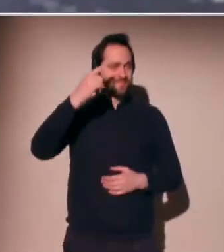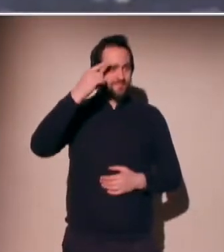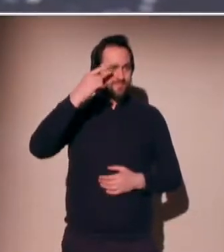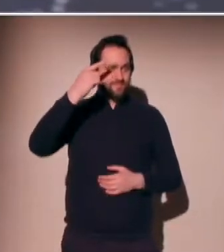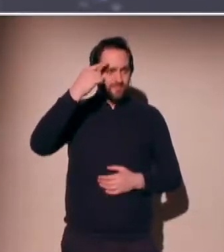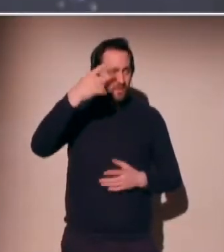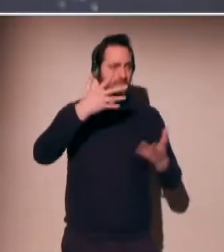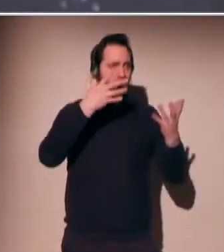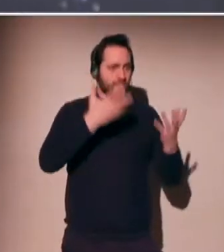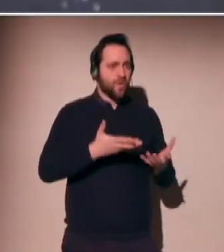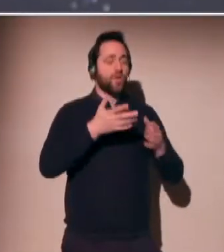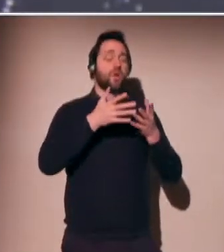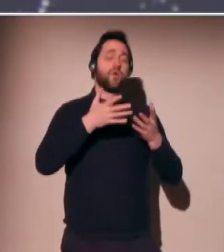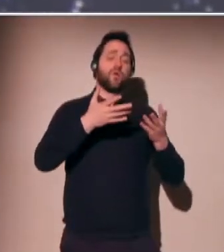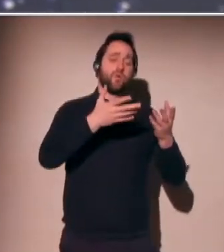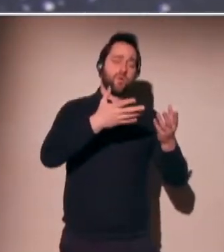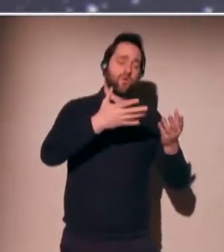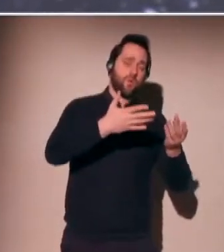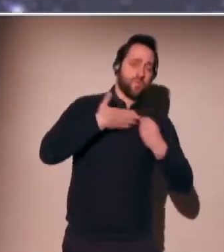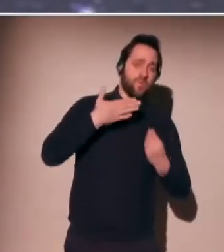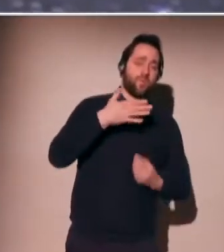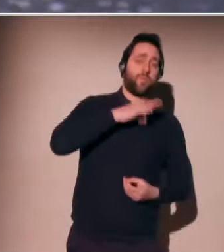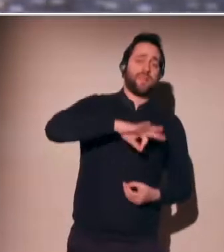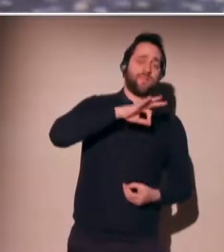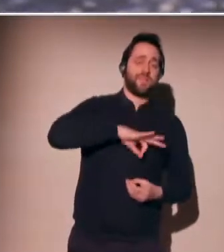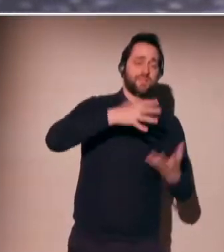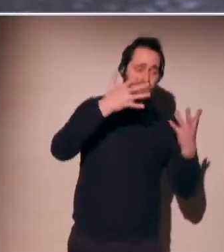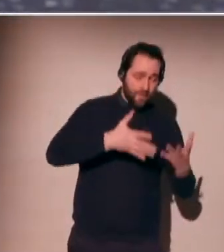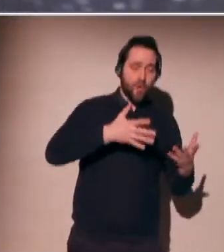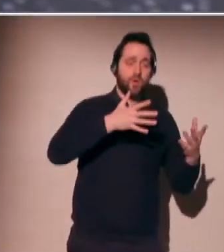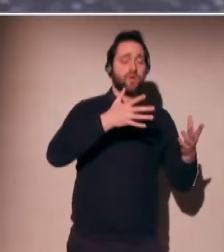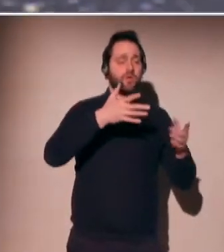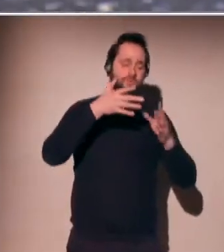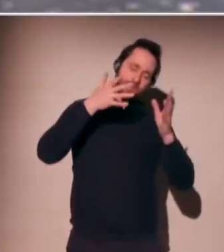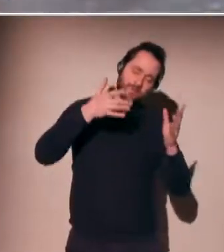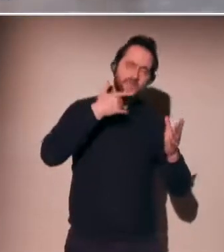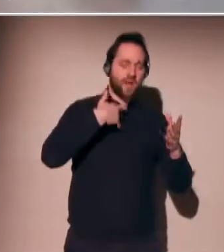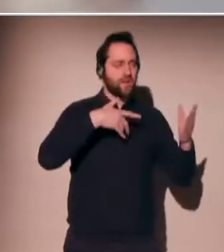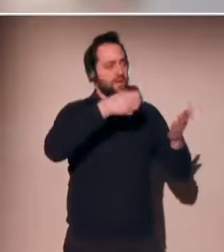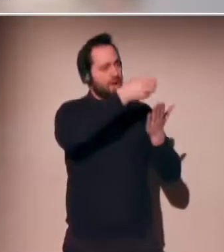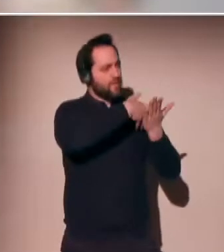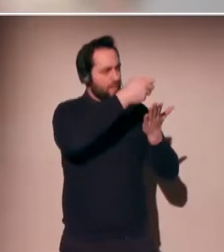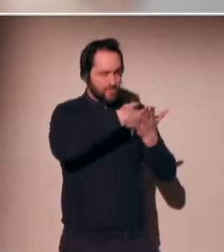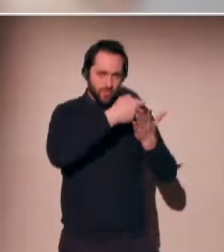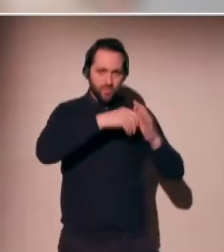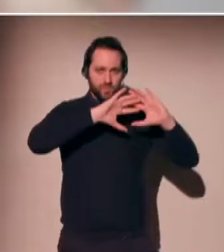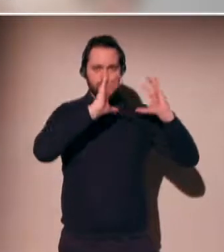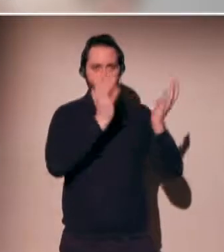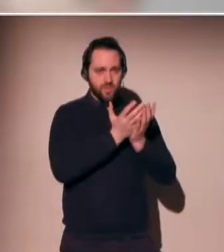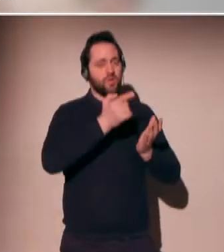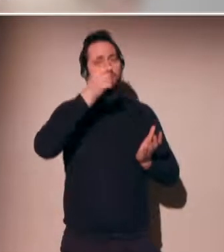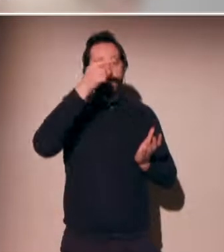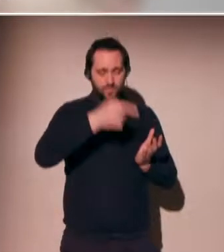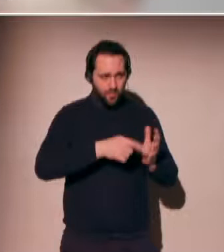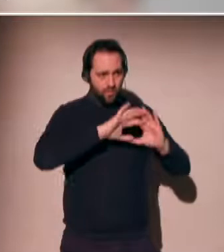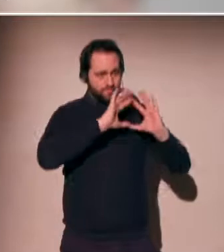pas la trajectoire de la vérité. C'est optimiser des informations mensongères, par exemple. Et ceux